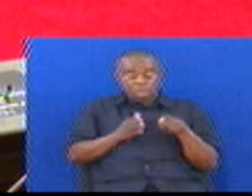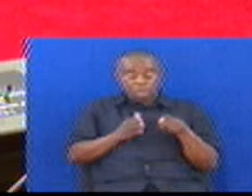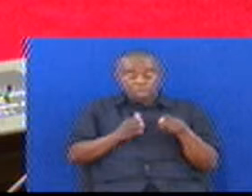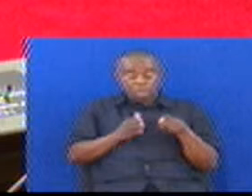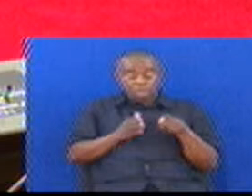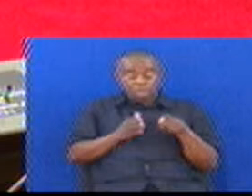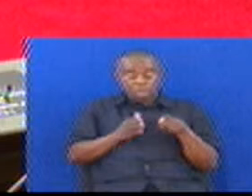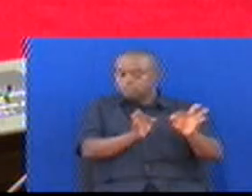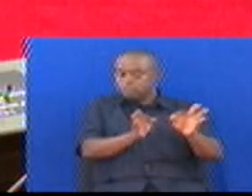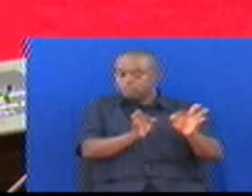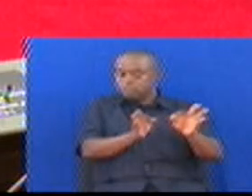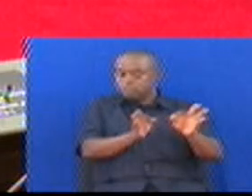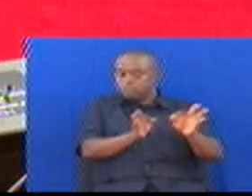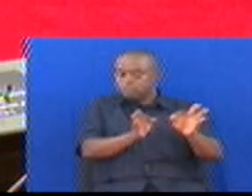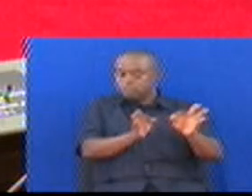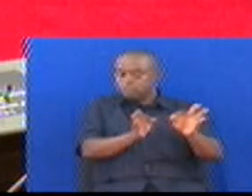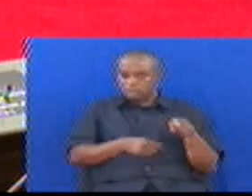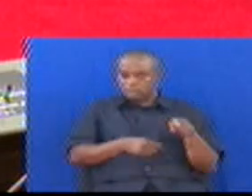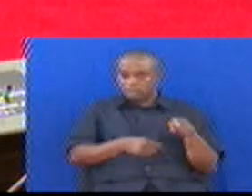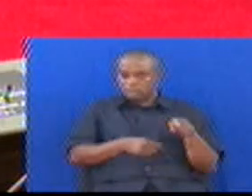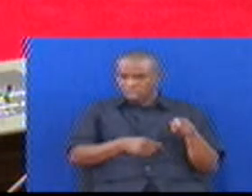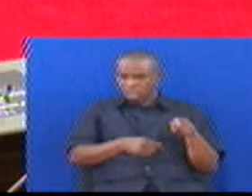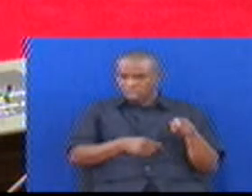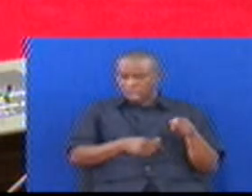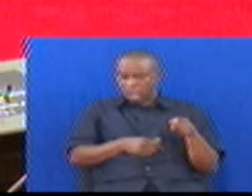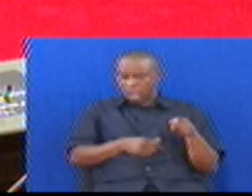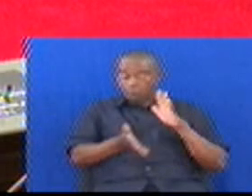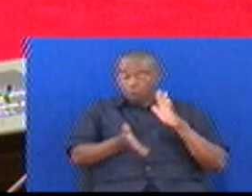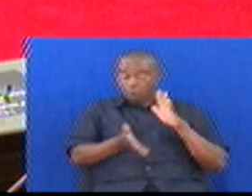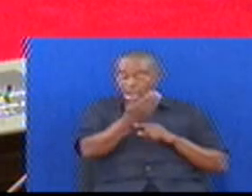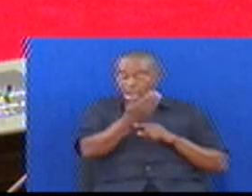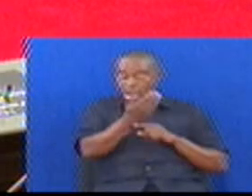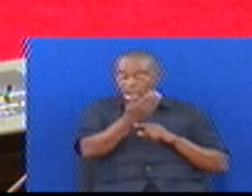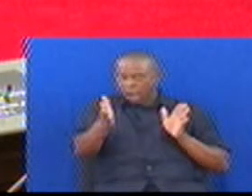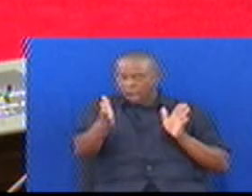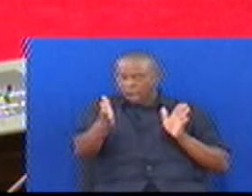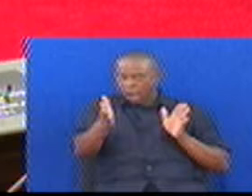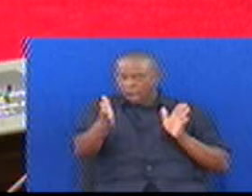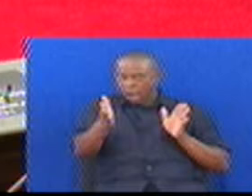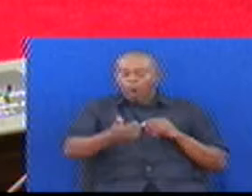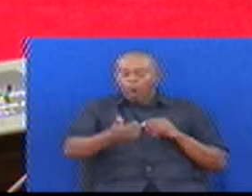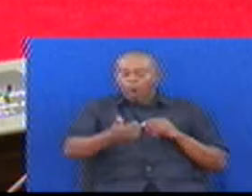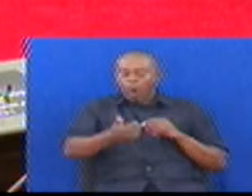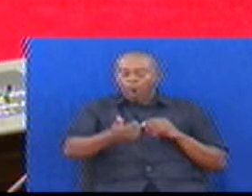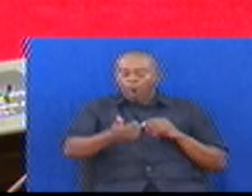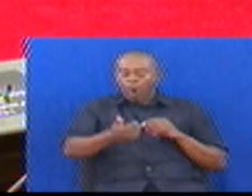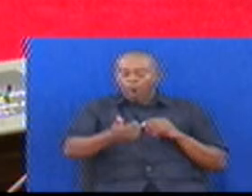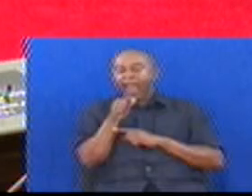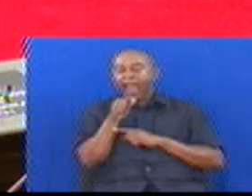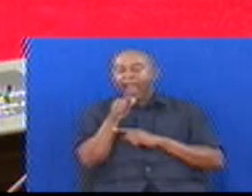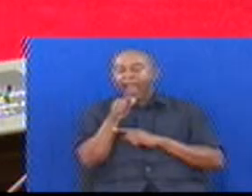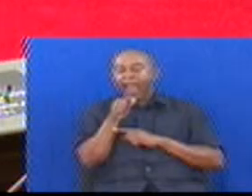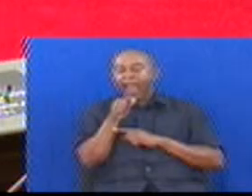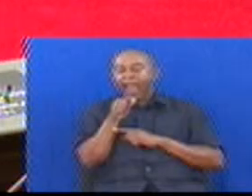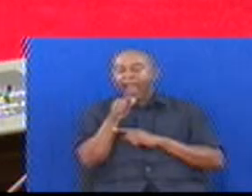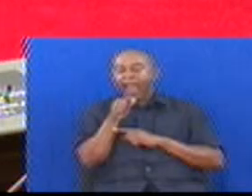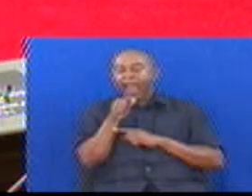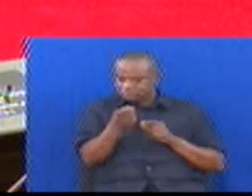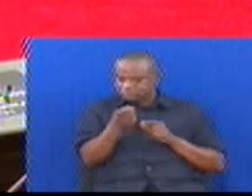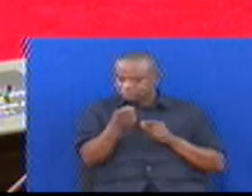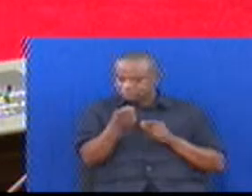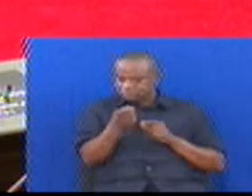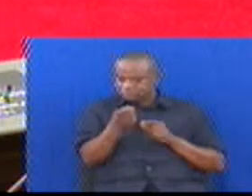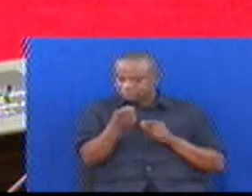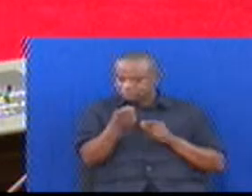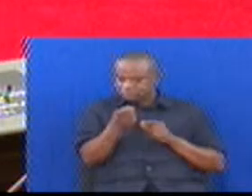madeni yanayoiva kwa kipindi kinachoanzia Mei hadi Disemba 2020 ili aweni hiyo itumike kukabiliana